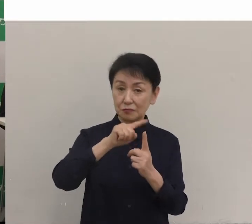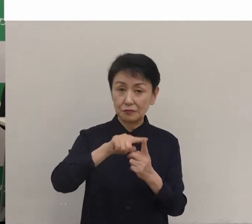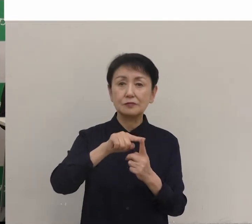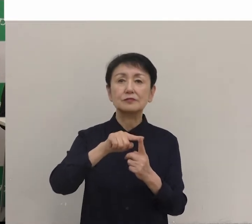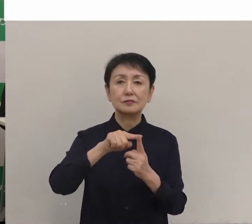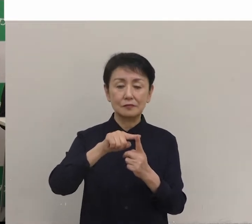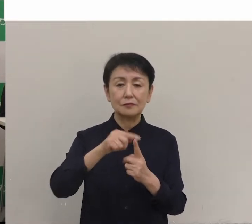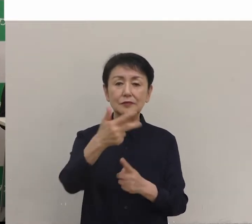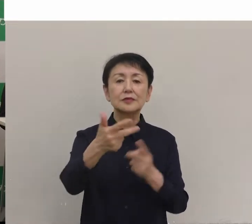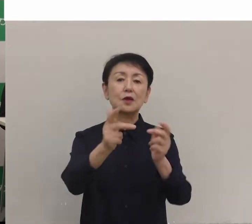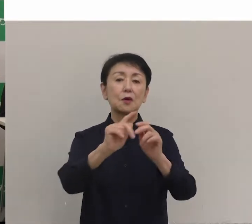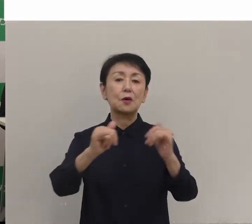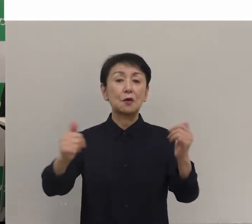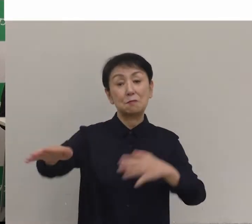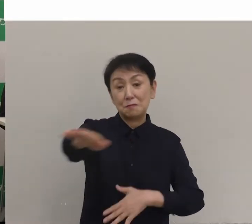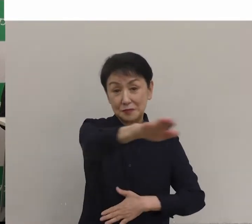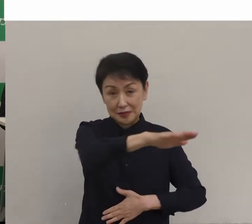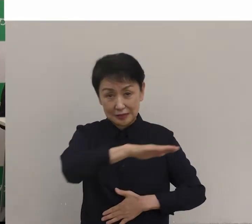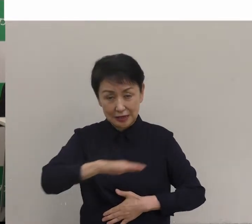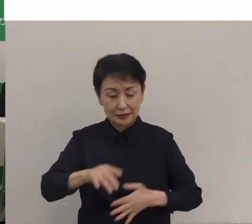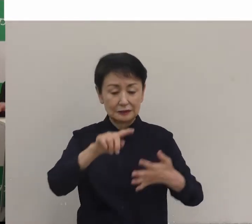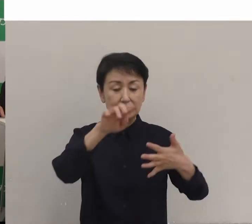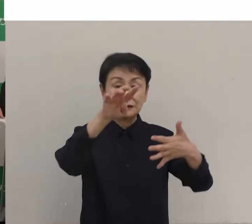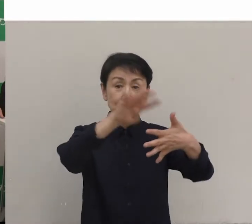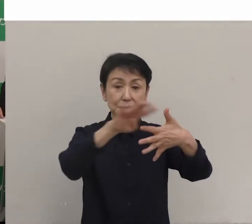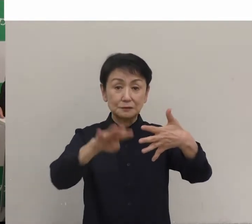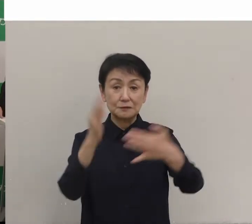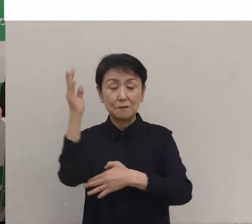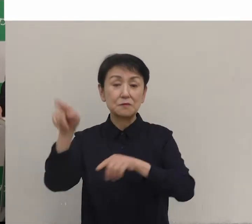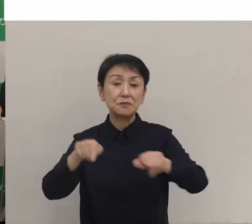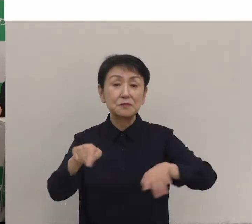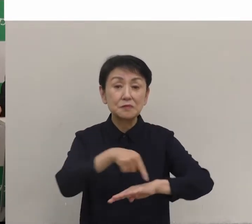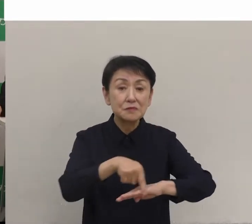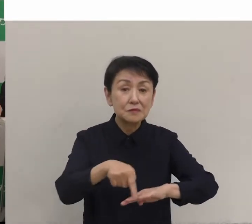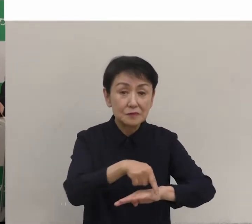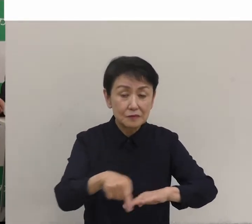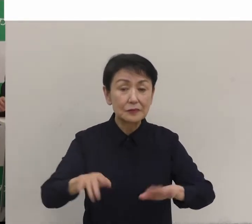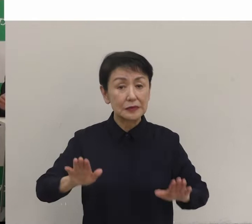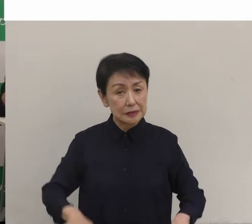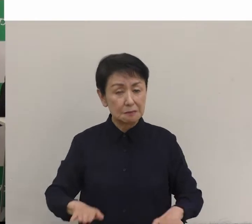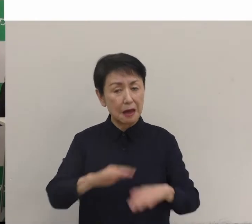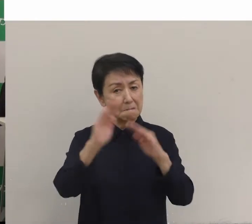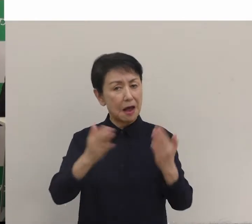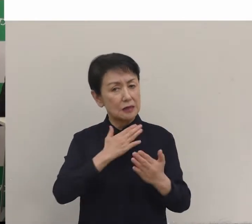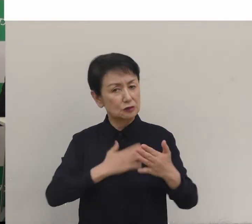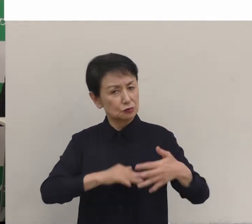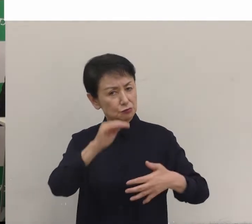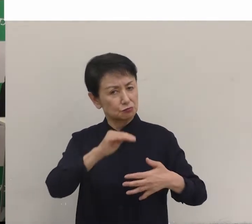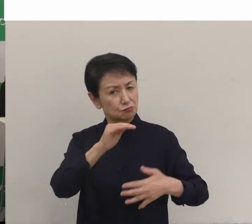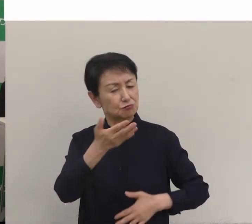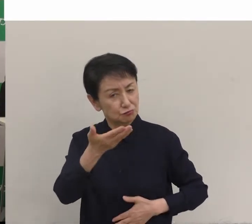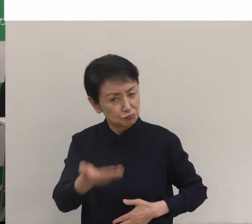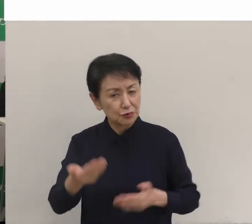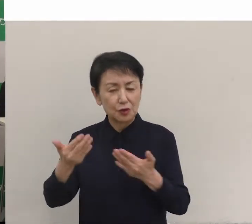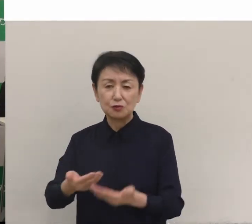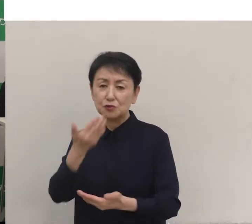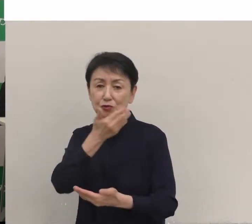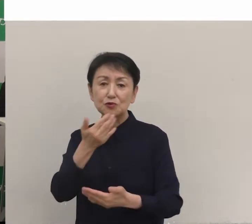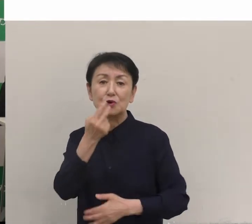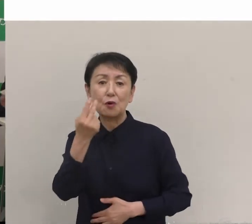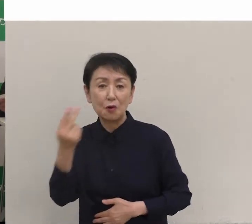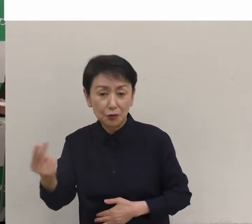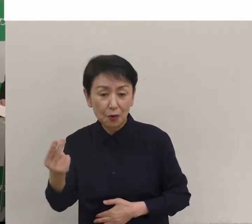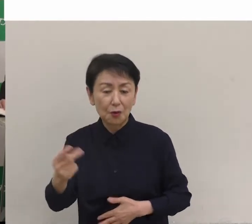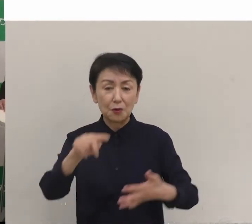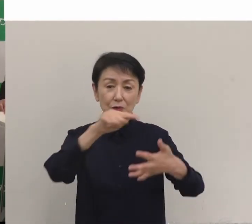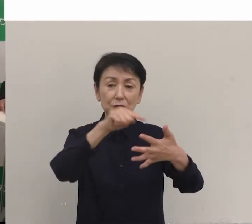市民の皆様が個別の施策に対して現状どれほど満足しているかであり、重要度とは個別の施策が